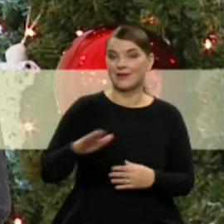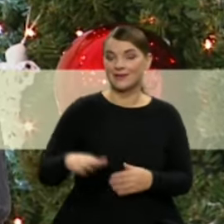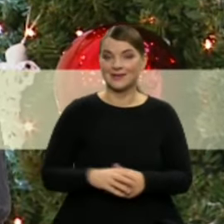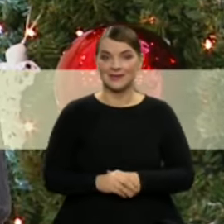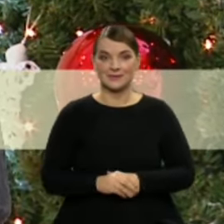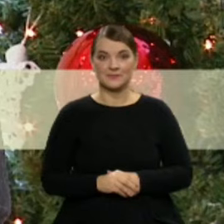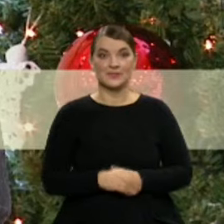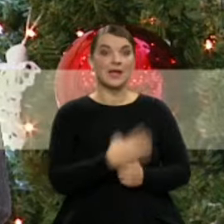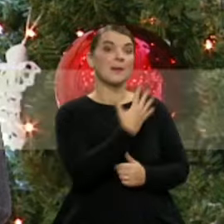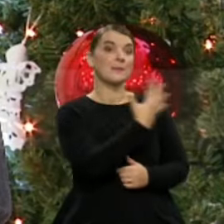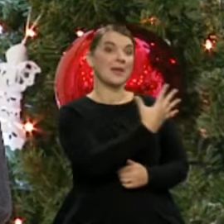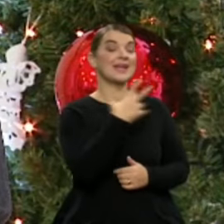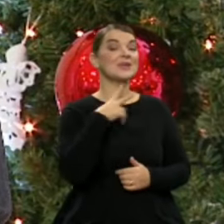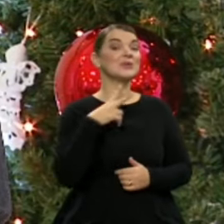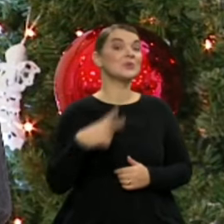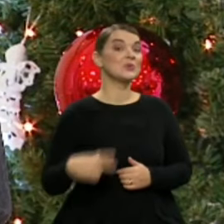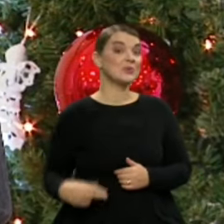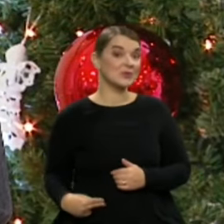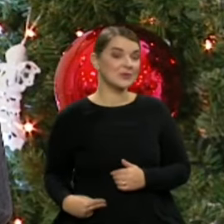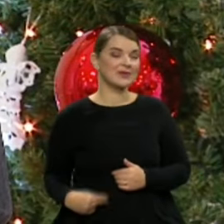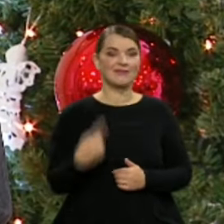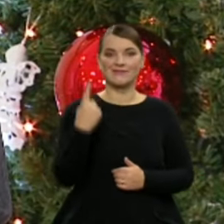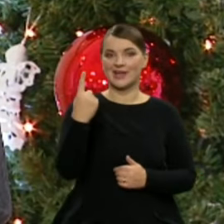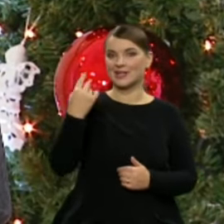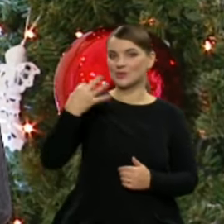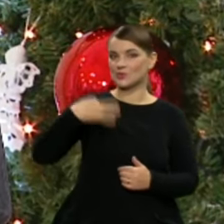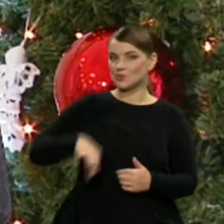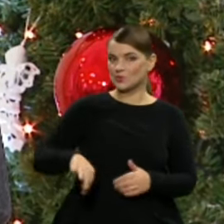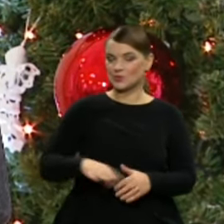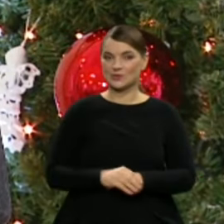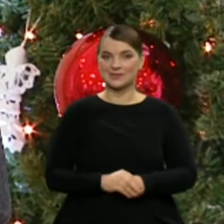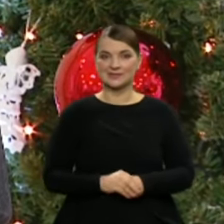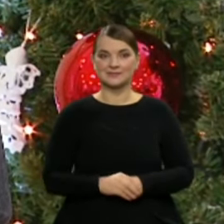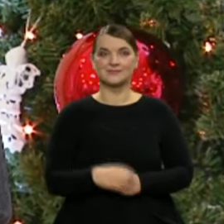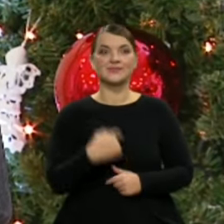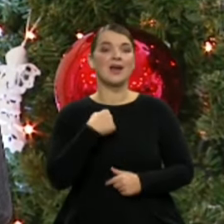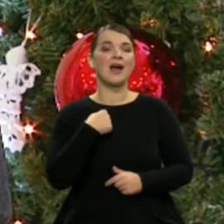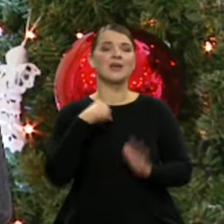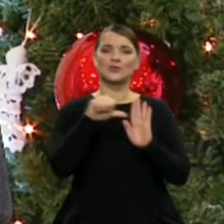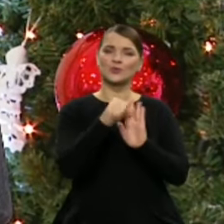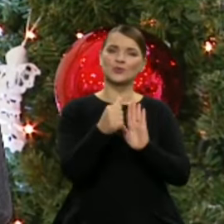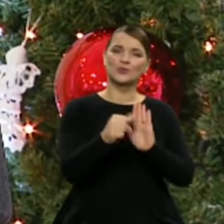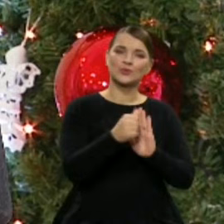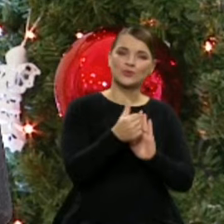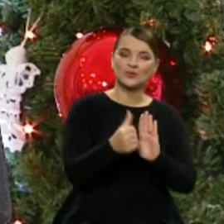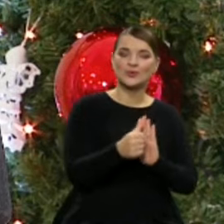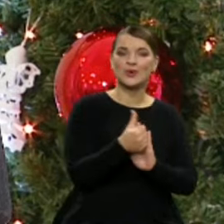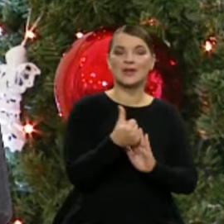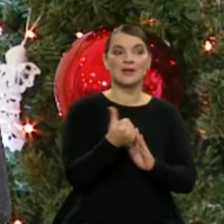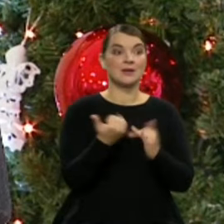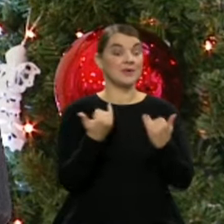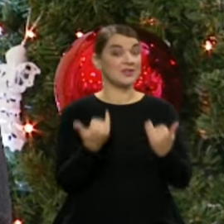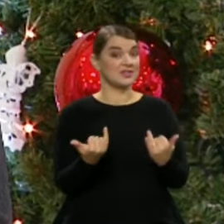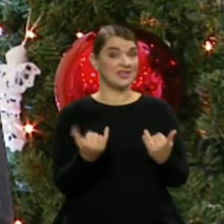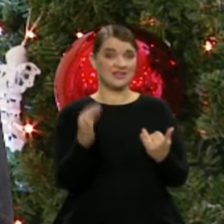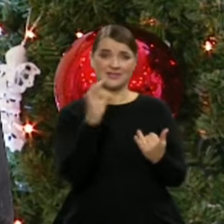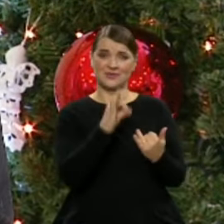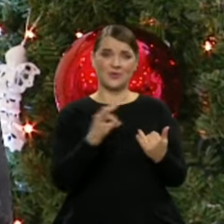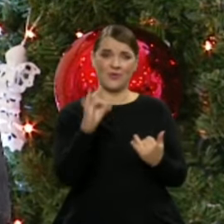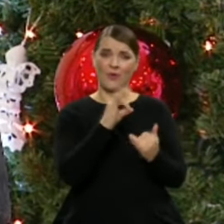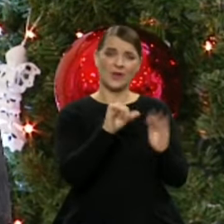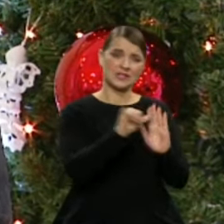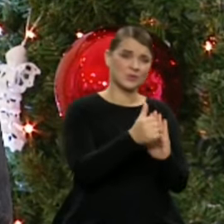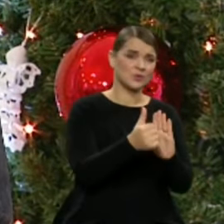Susilaukėme 5 dukterų ir sūnaus. Esu skulptorius, bet šiandien nekalbėsiu jums nei